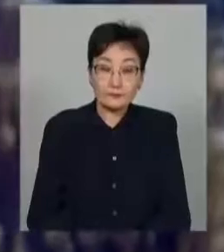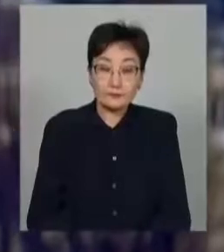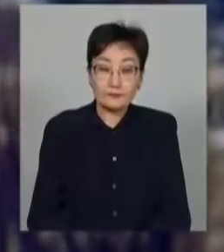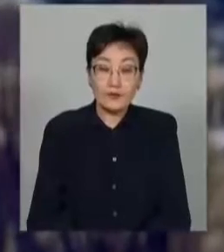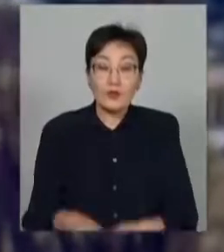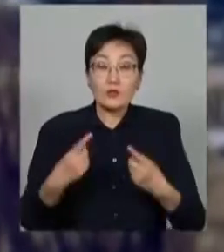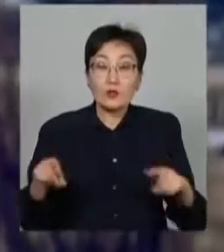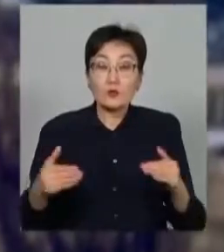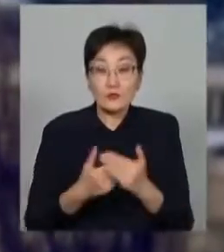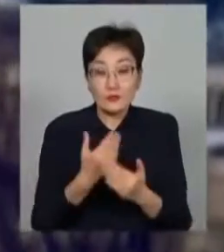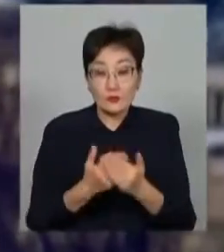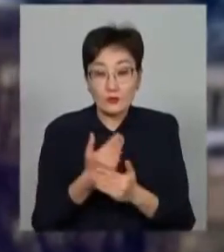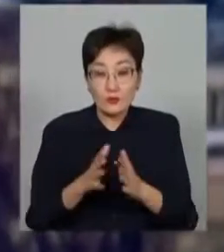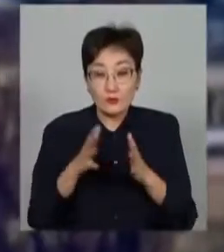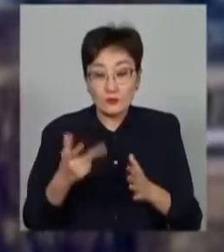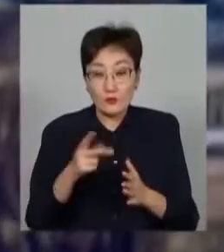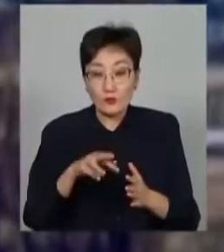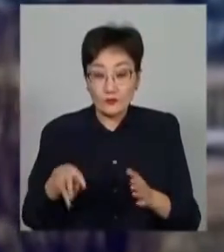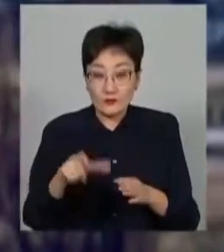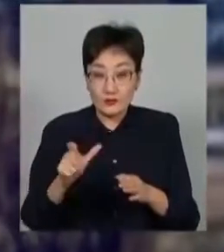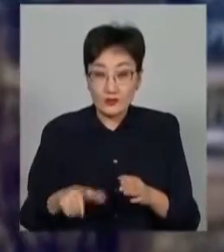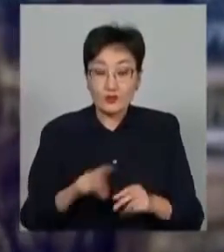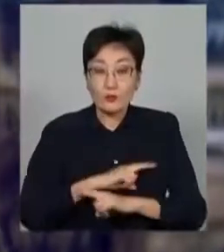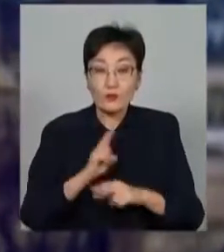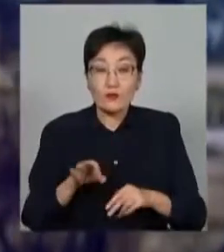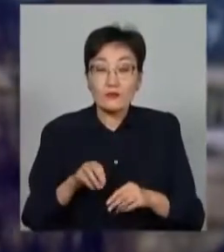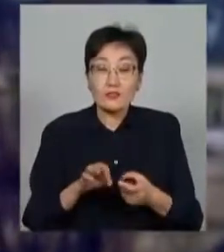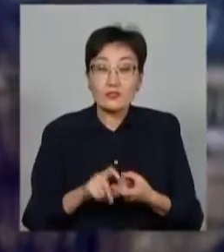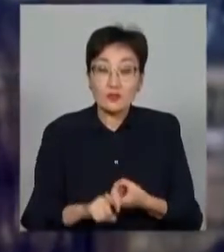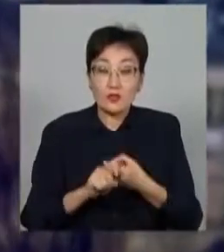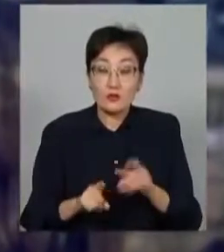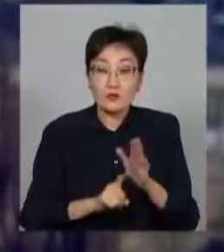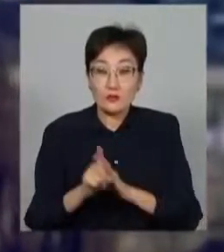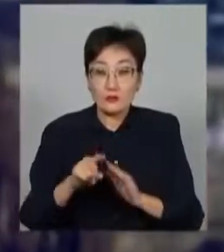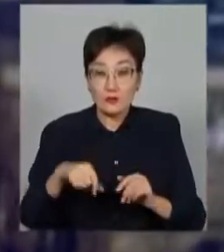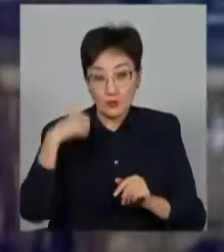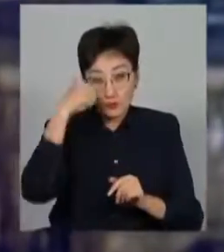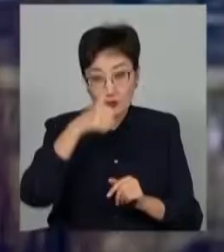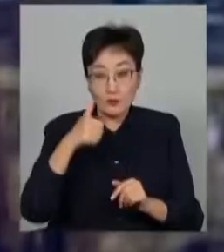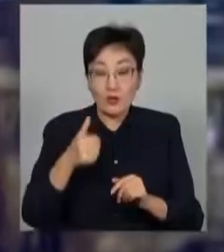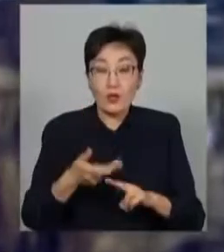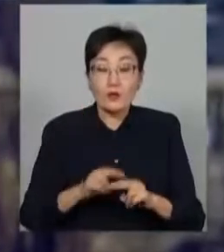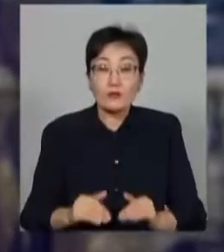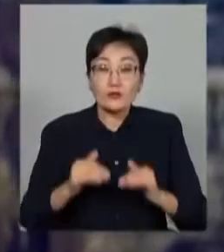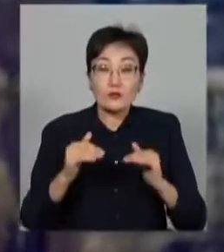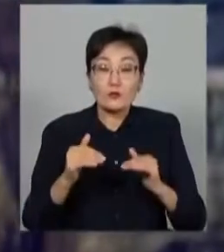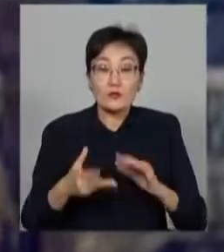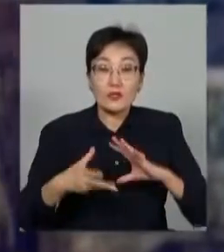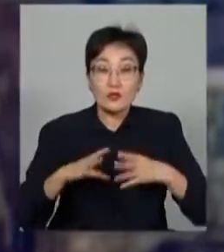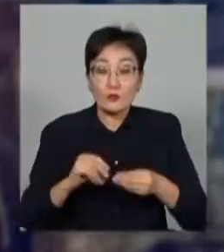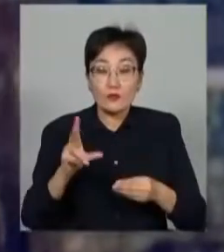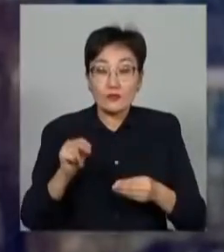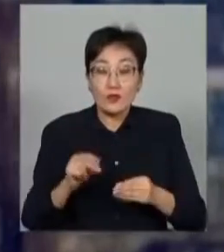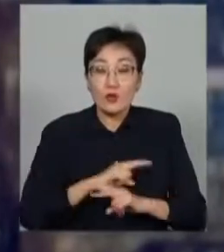другим новостям больше 3 миллионов человек скончались от корона вируса с начала этого года это превышает суммарный показатель